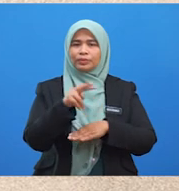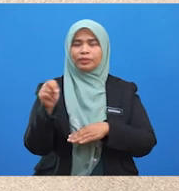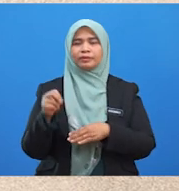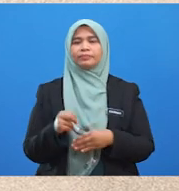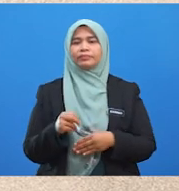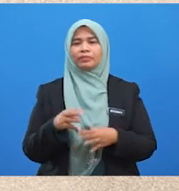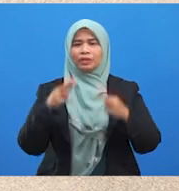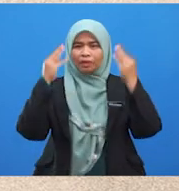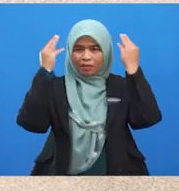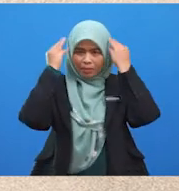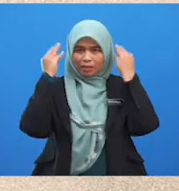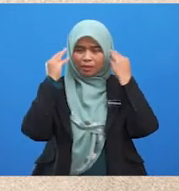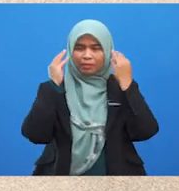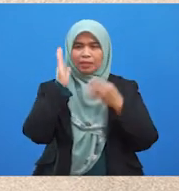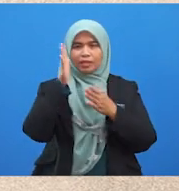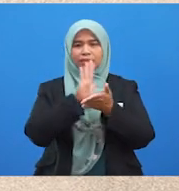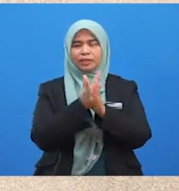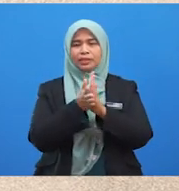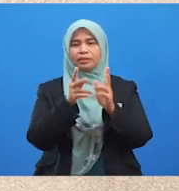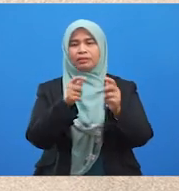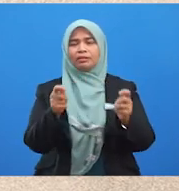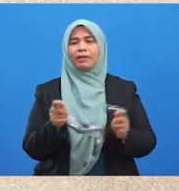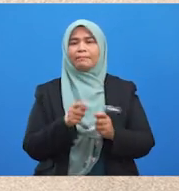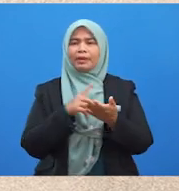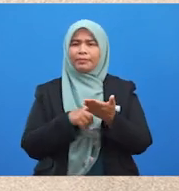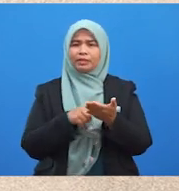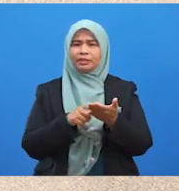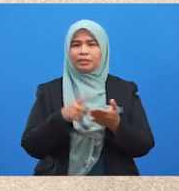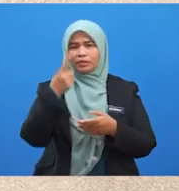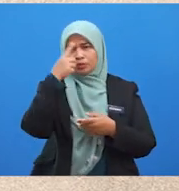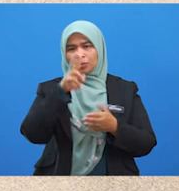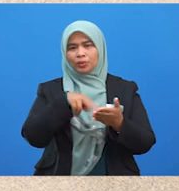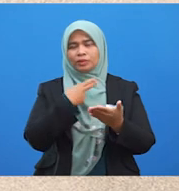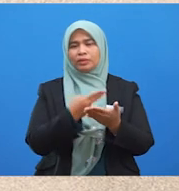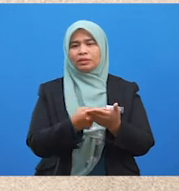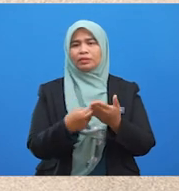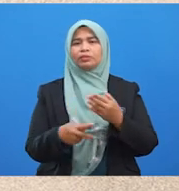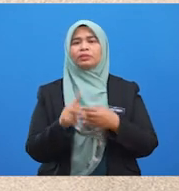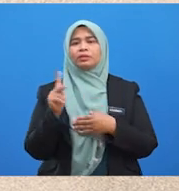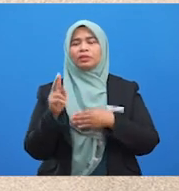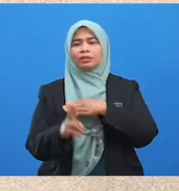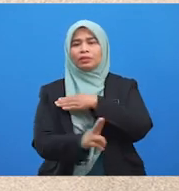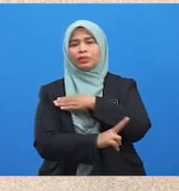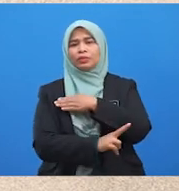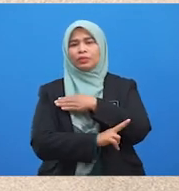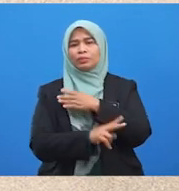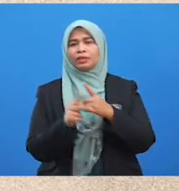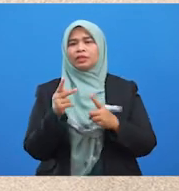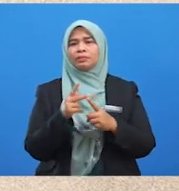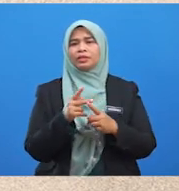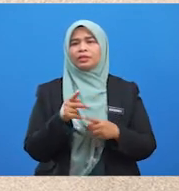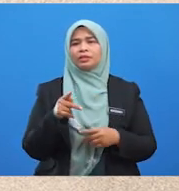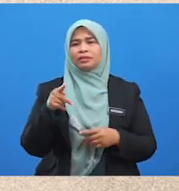tempat perbicaraan untuk menjatuhkan hukuman kepada sesuatu pihak dan perlulah